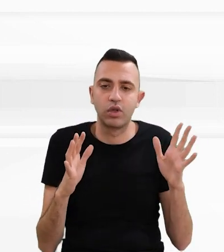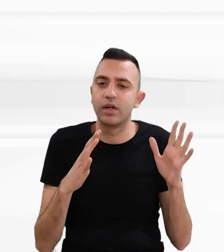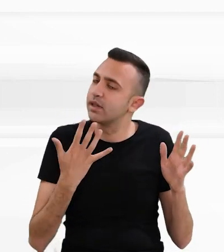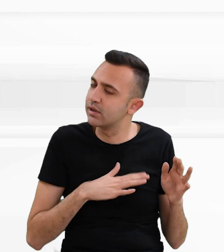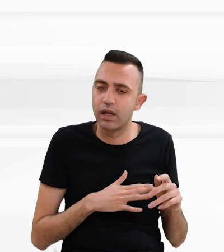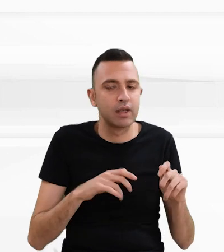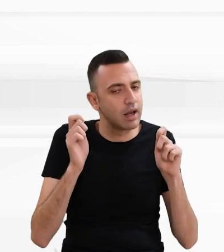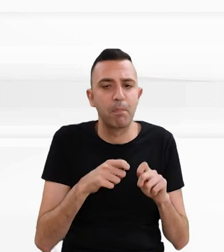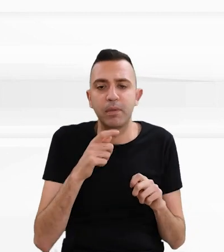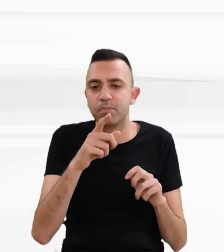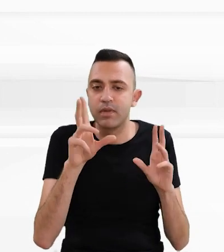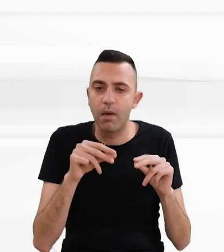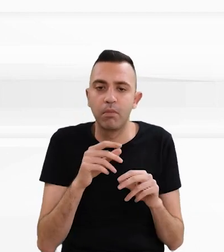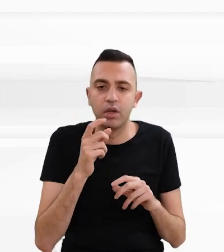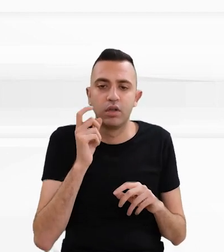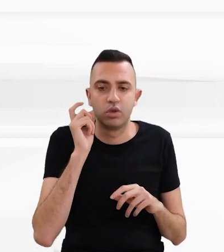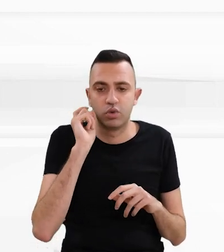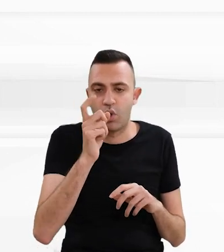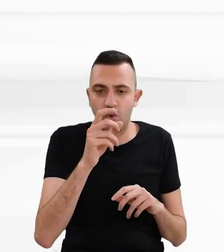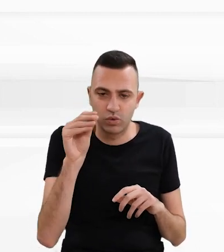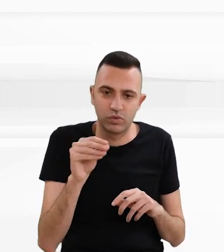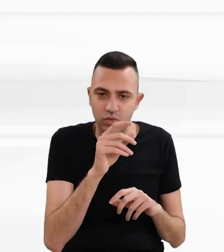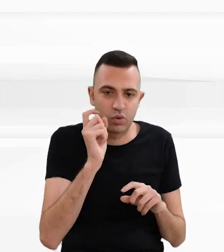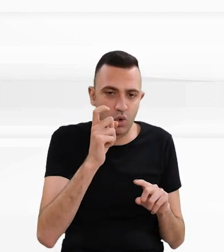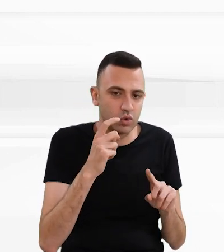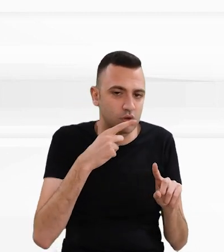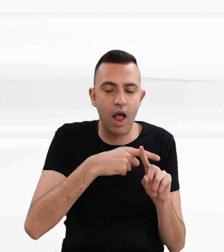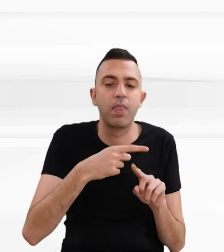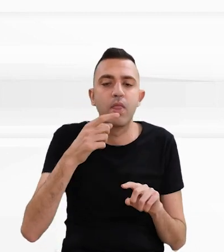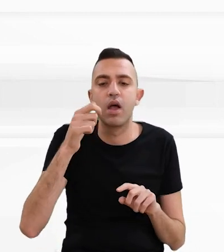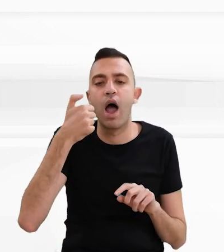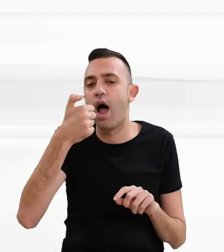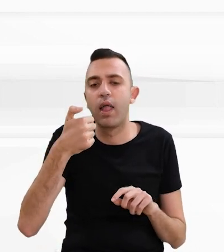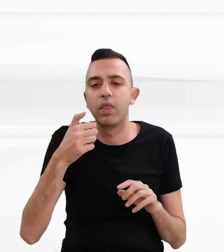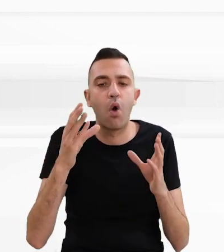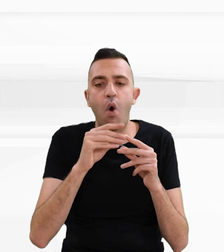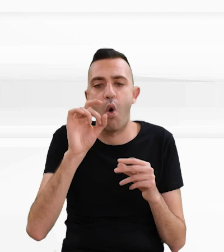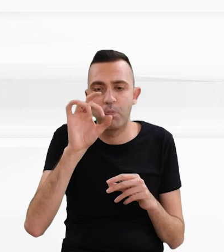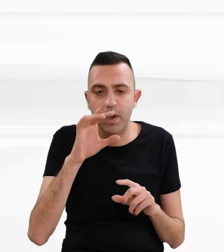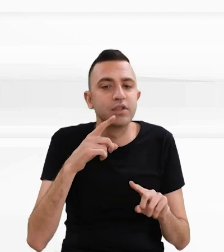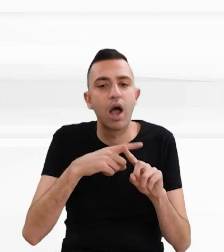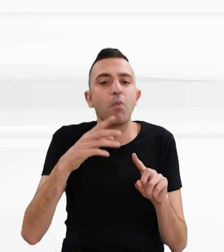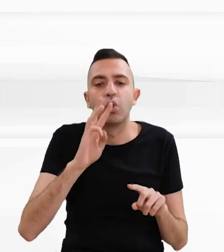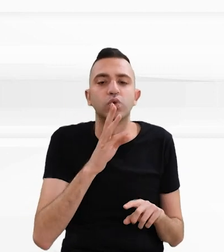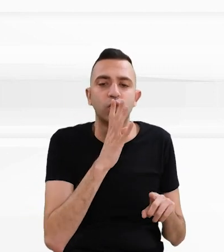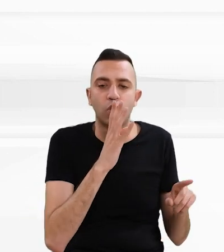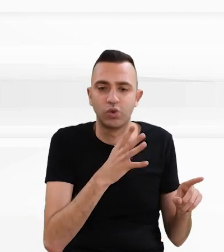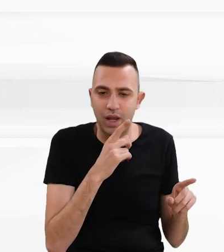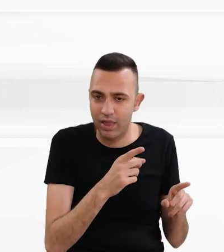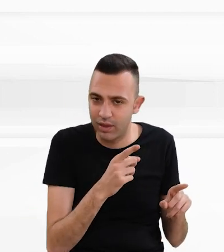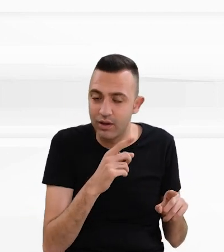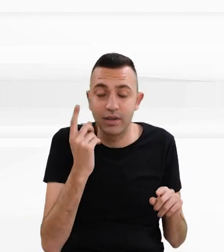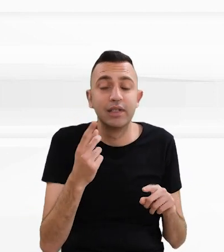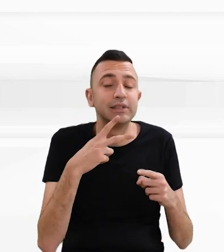maması için harcamalar 450 Burası isterseniz sağlamasını yapabiliriz dokuz eklediğiniz zaman 966 15 30 a